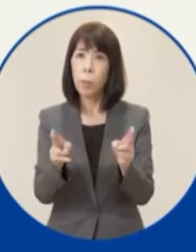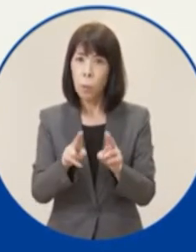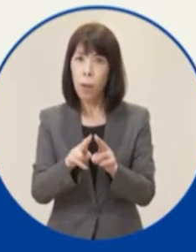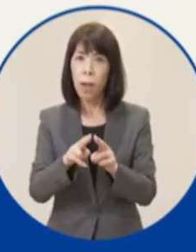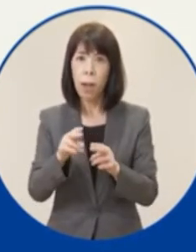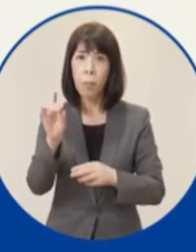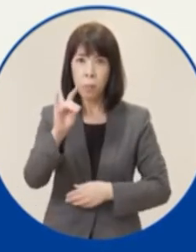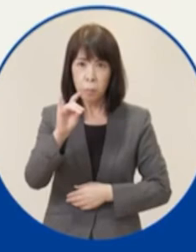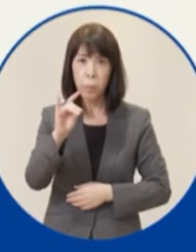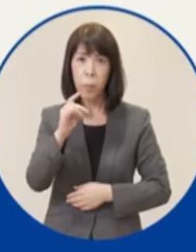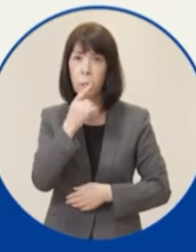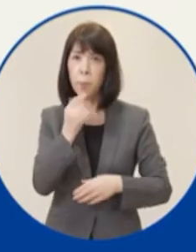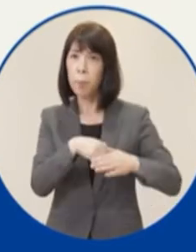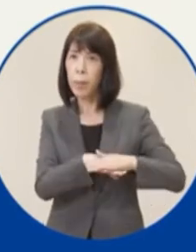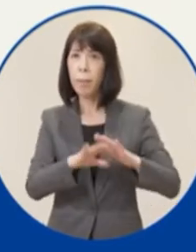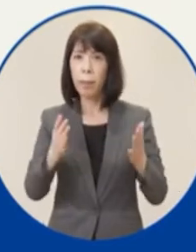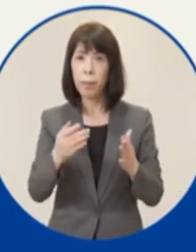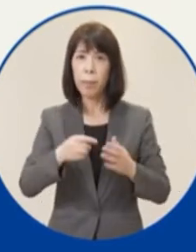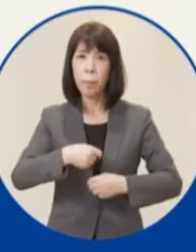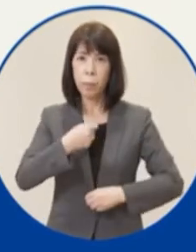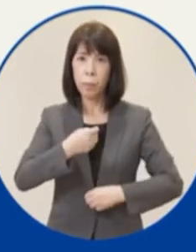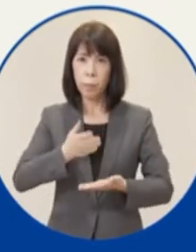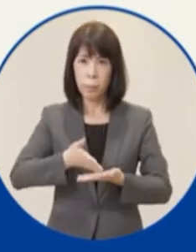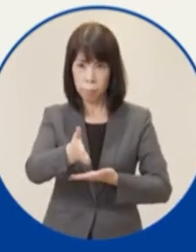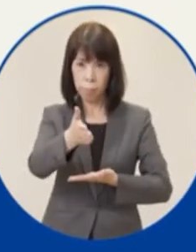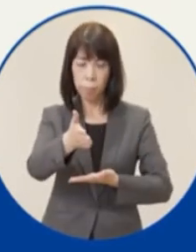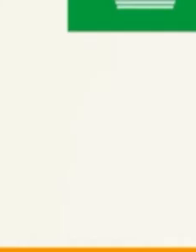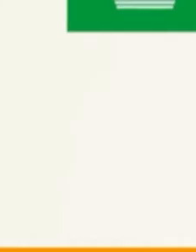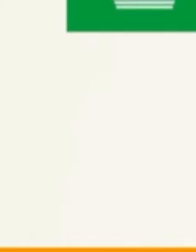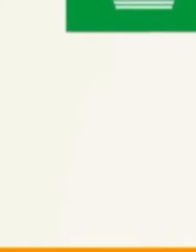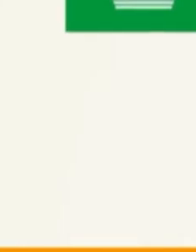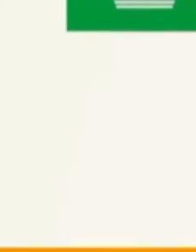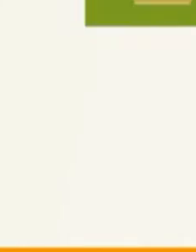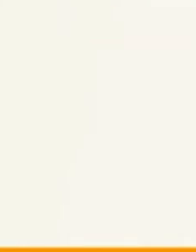は改ざんや隠蔽のない正直な政治を貫きます。